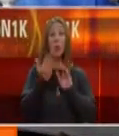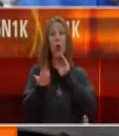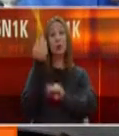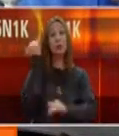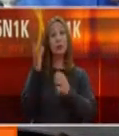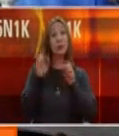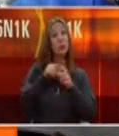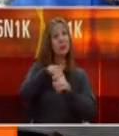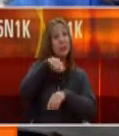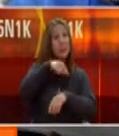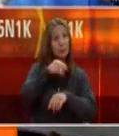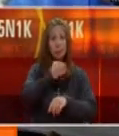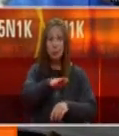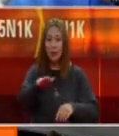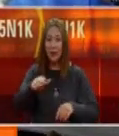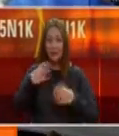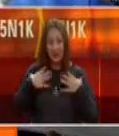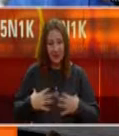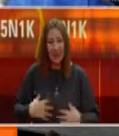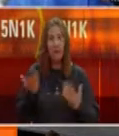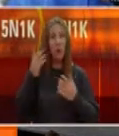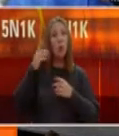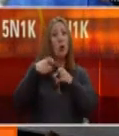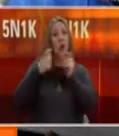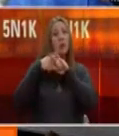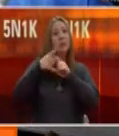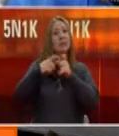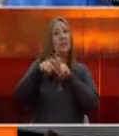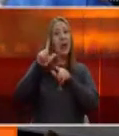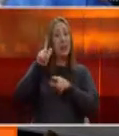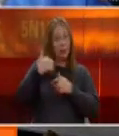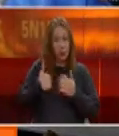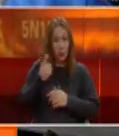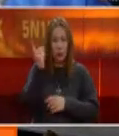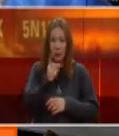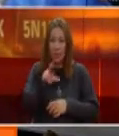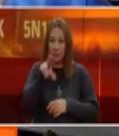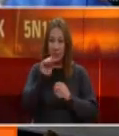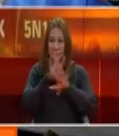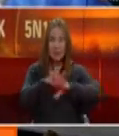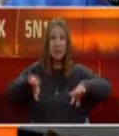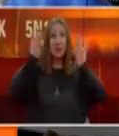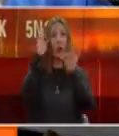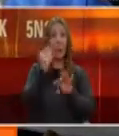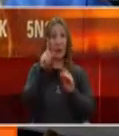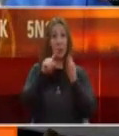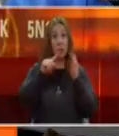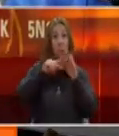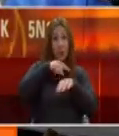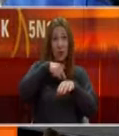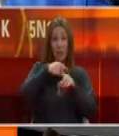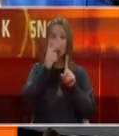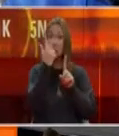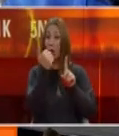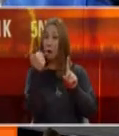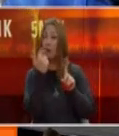dönem çocuklarımızın fiziksel ve ruhsal gelişimlerinin %70'ini tamamladıkları bir dönem. Bizim projemiz 3-6